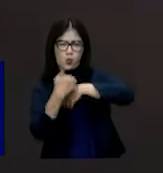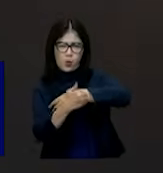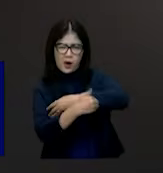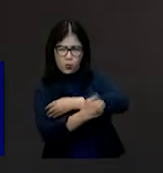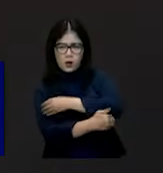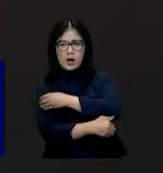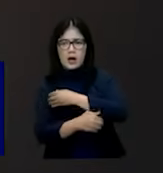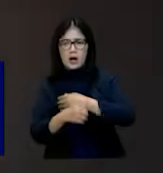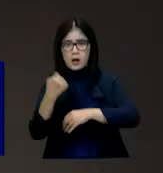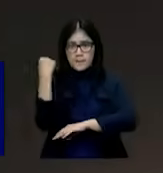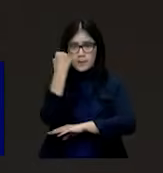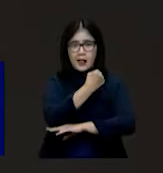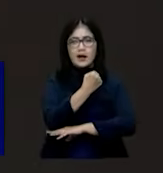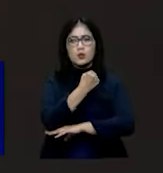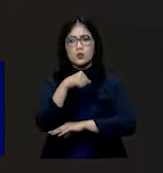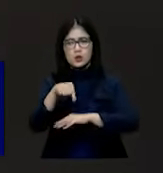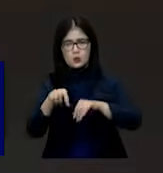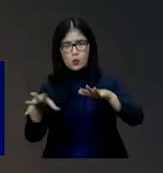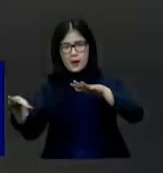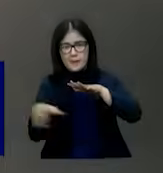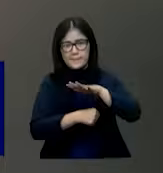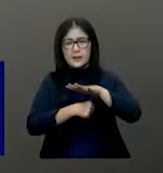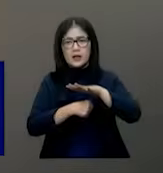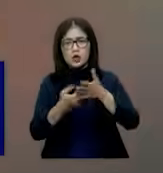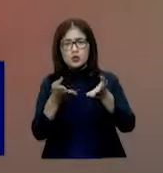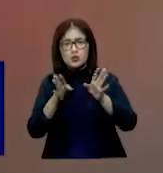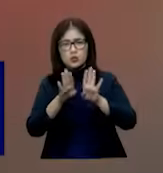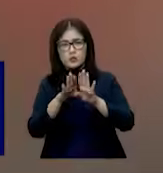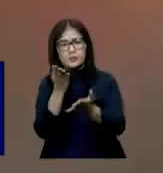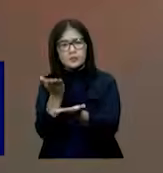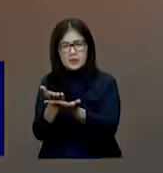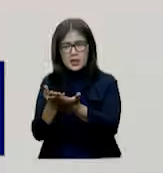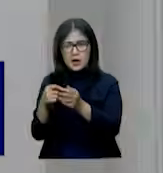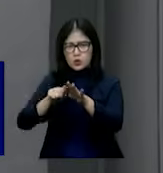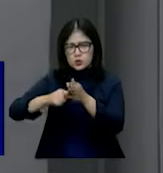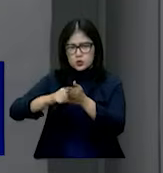Pelaku beraksi saat minimarket akan tutup sempat mengancam meminta kunci brankas.